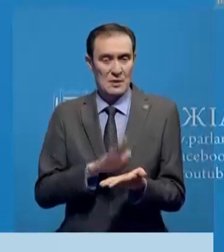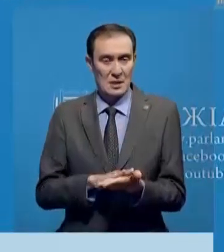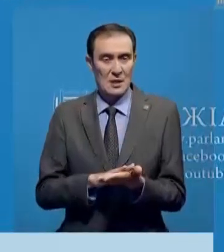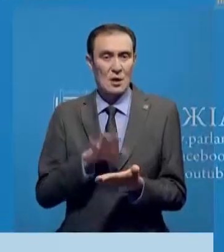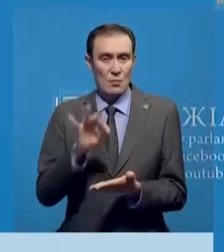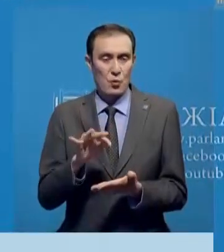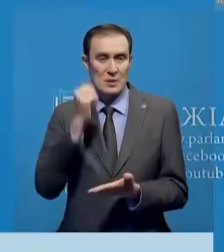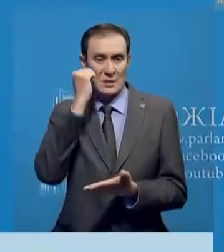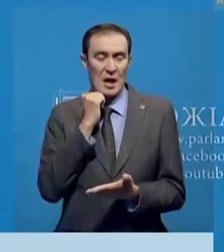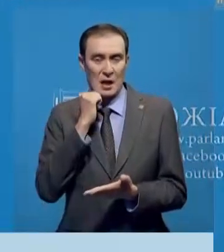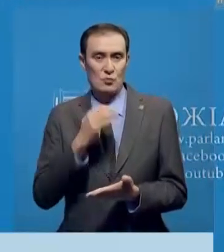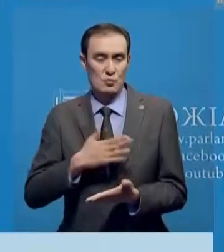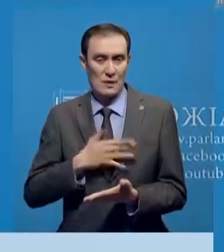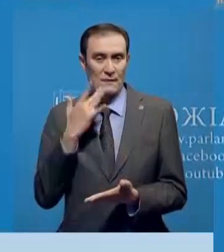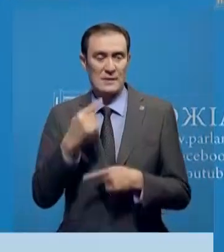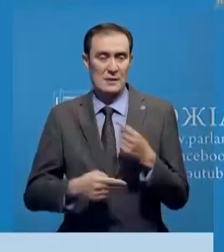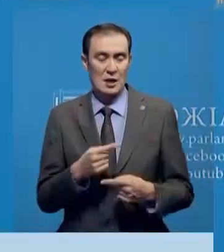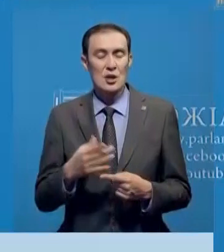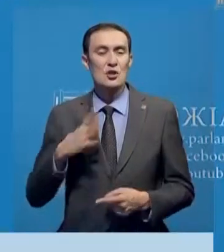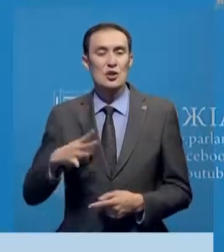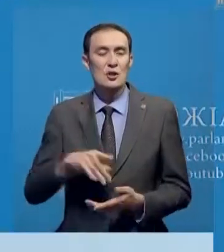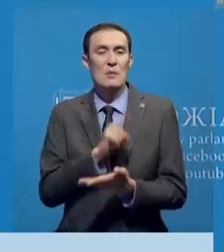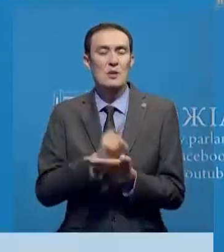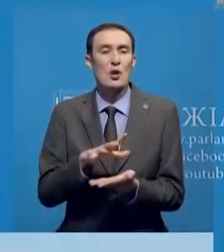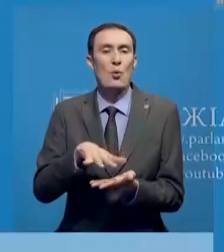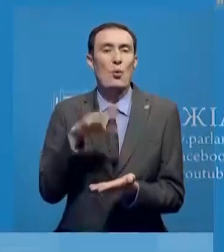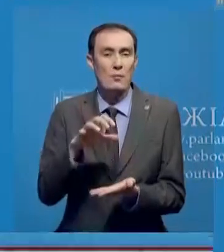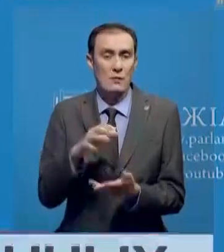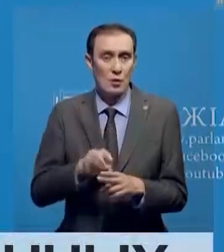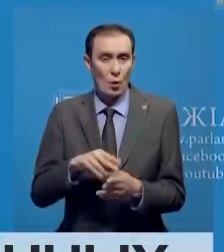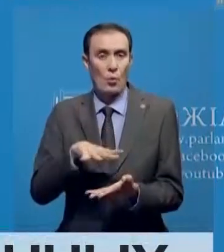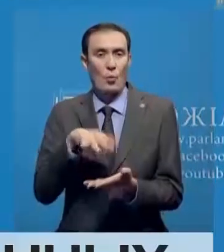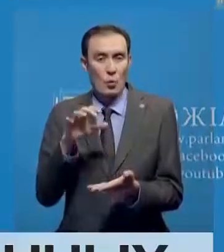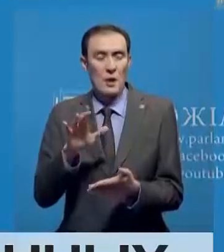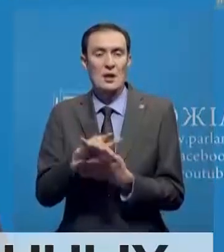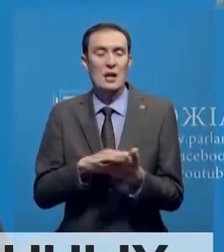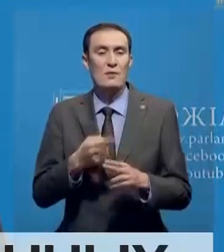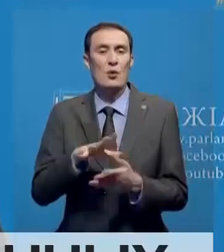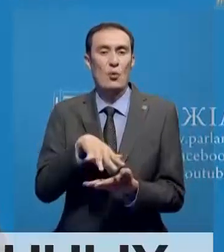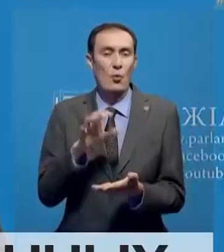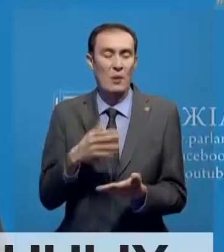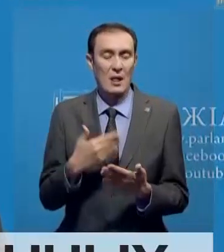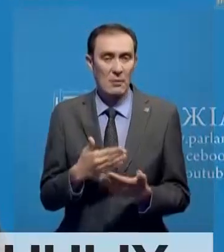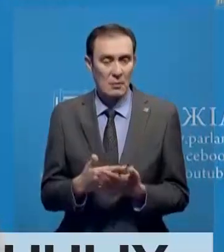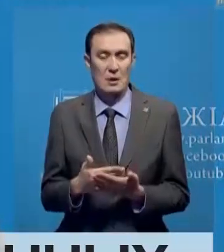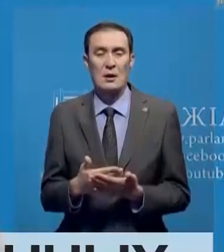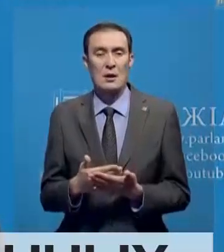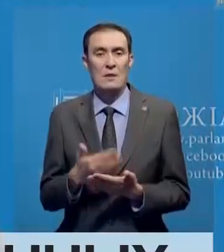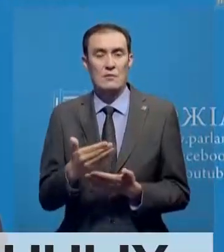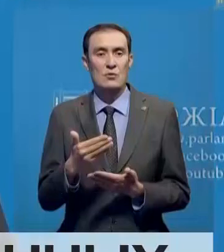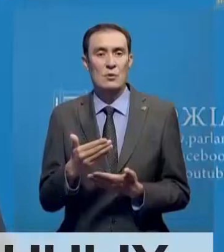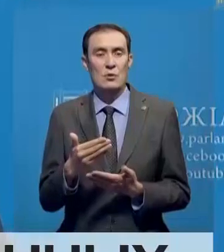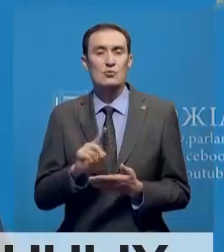старым нашим способом. Зачем обязательно копия? Эта копия делается, потом на этой копии, там, условно говоря, в нее